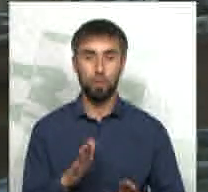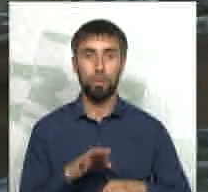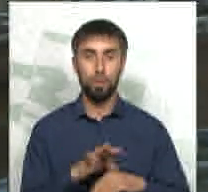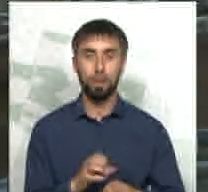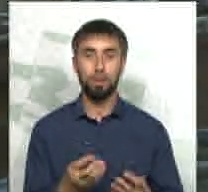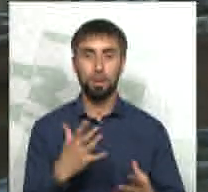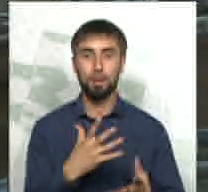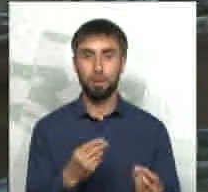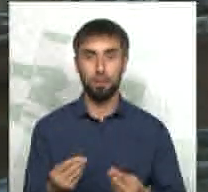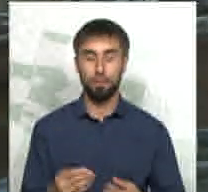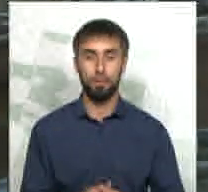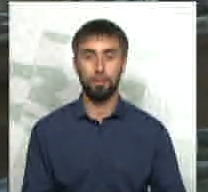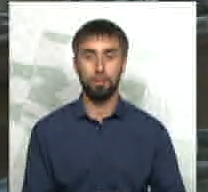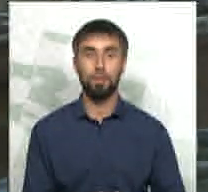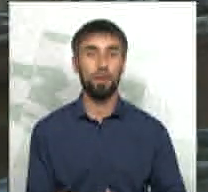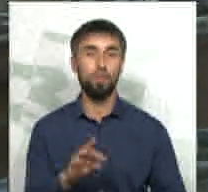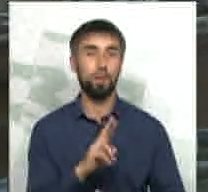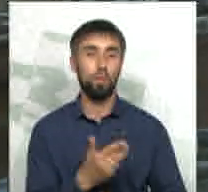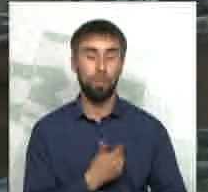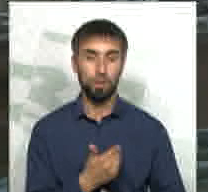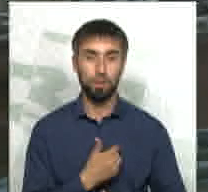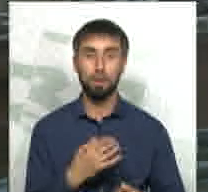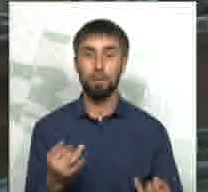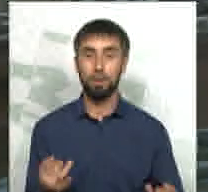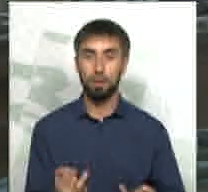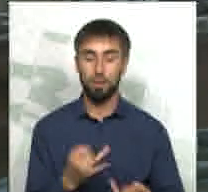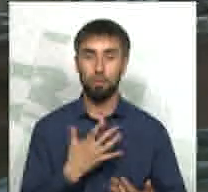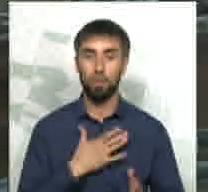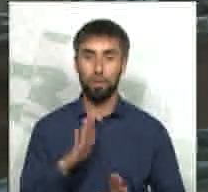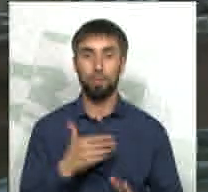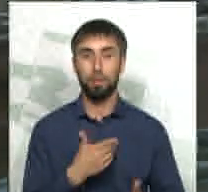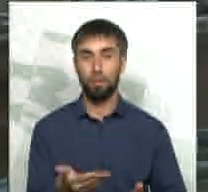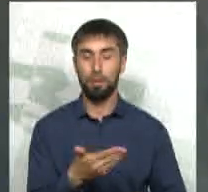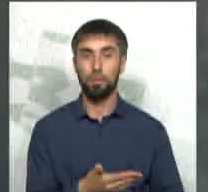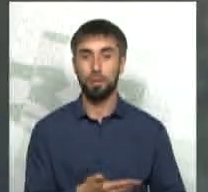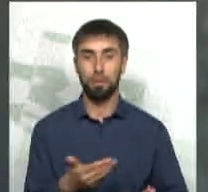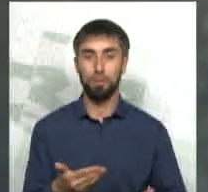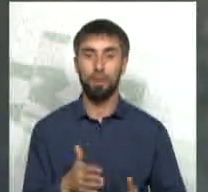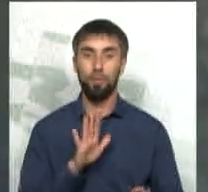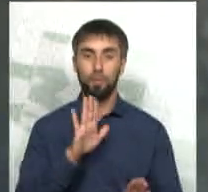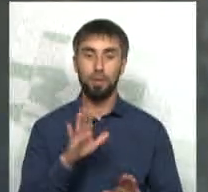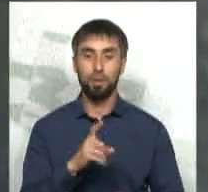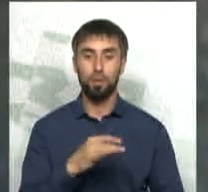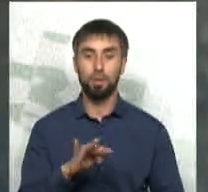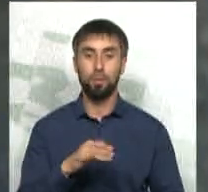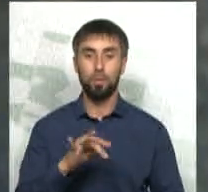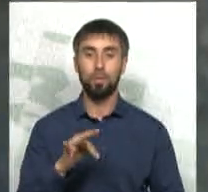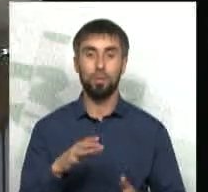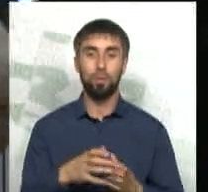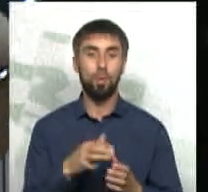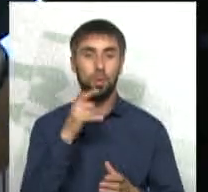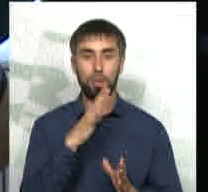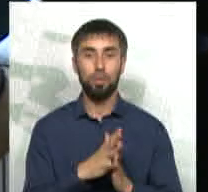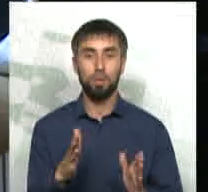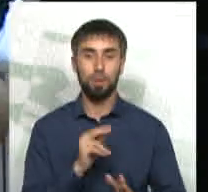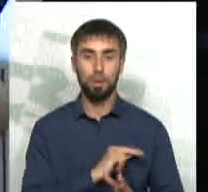проходить несколько дней. Все желающие, которые, кому интересна наша выставка, мы вас приглашаем. Выставка «Эволюция топоров», в составе которой